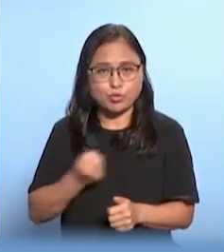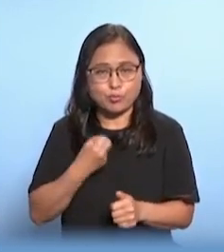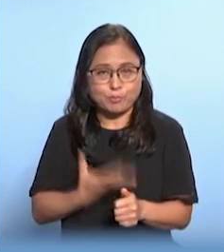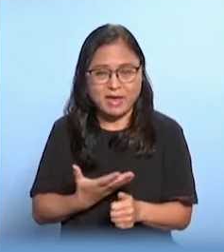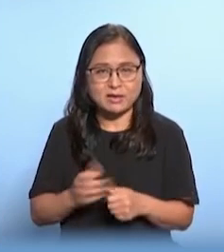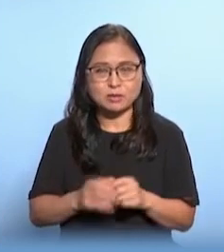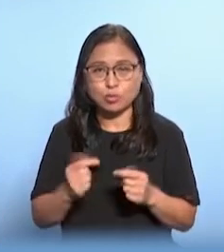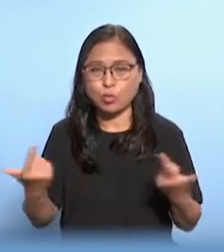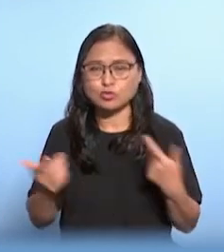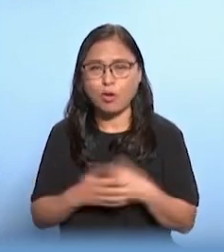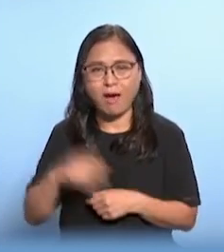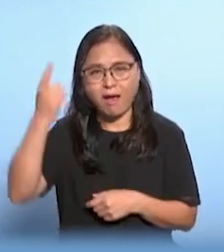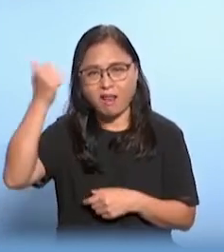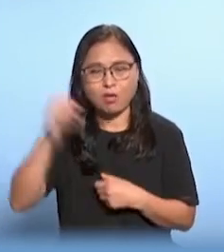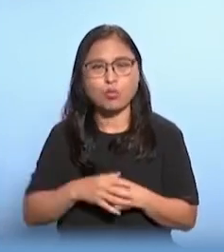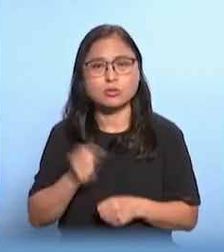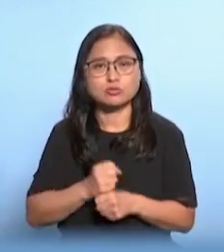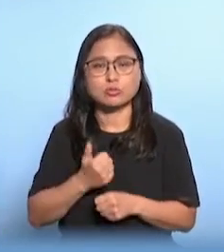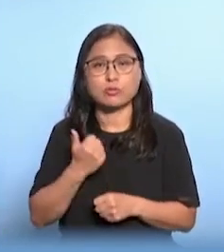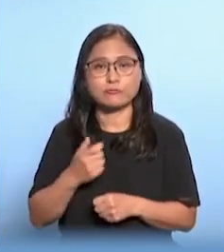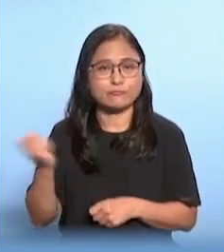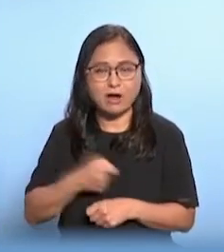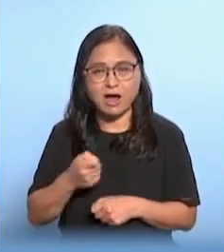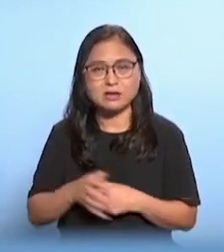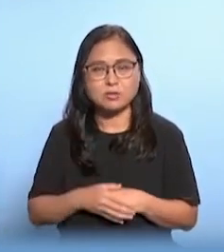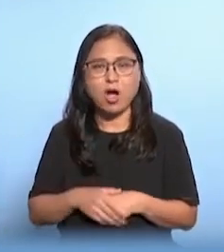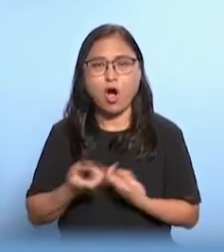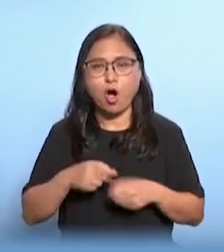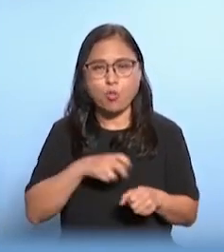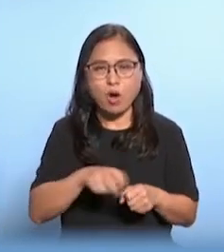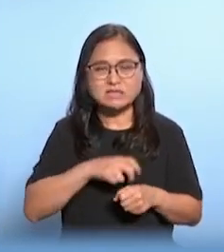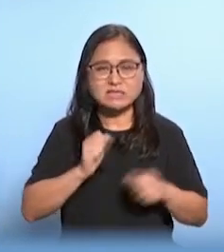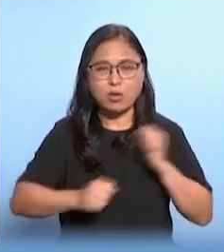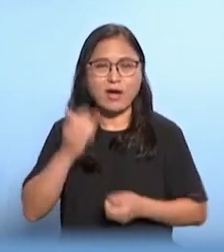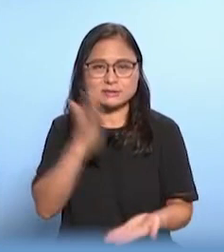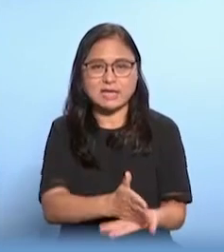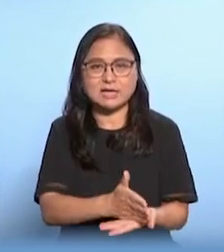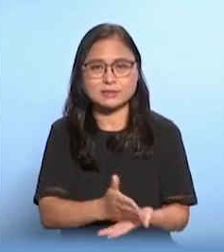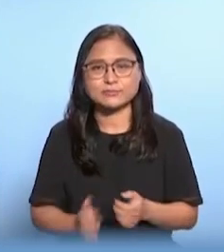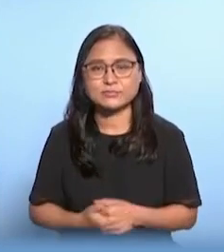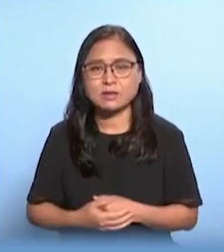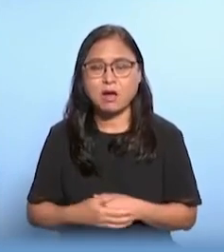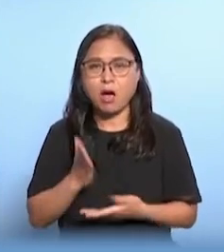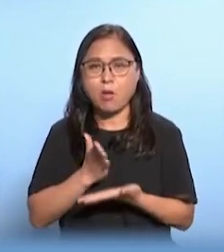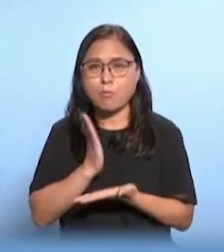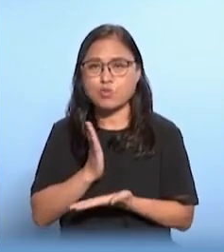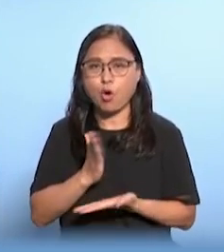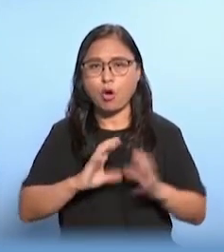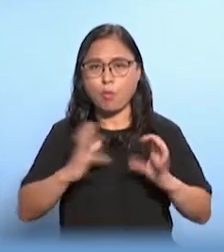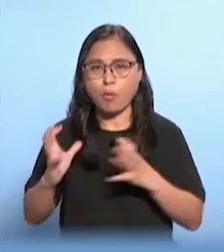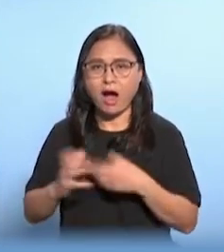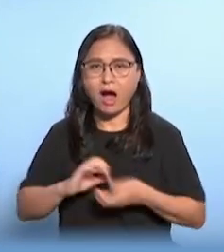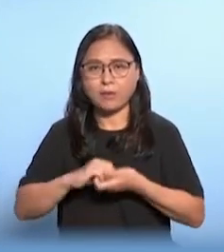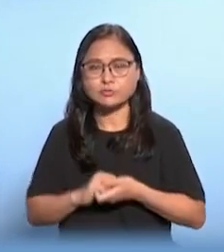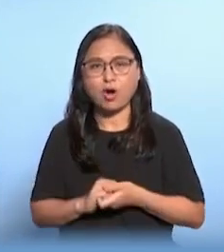性和效率，及時去制止各種這些喂飼的行為。這個跨部門合作方式亦都是值